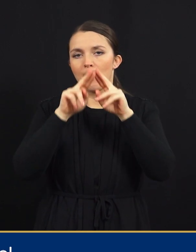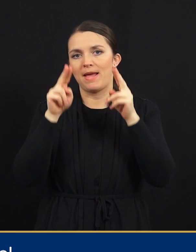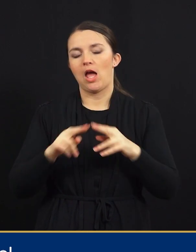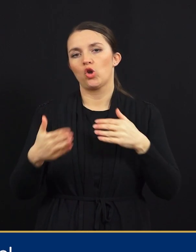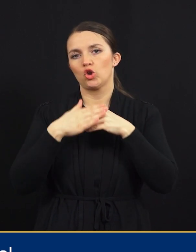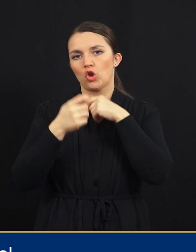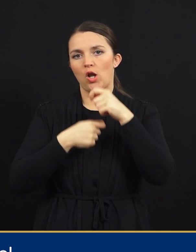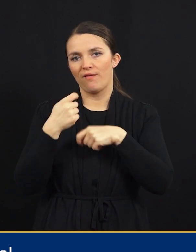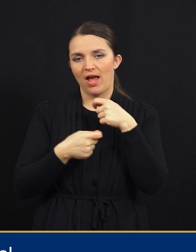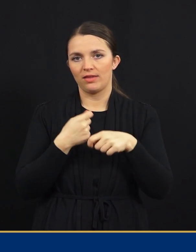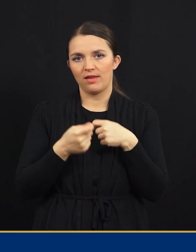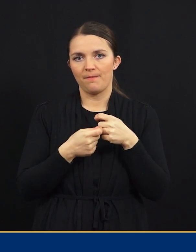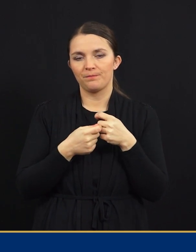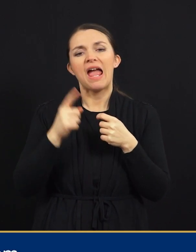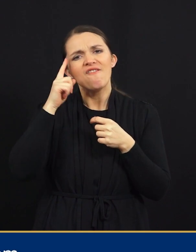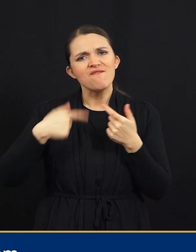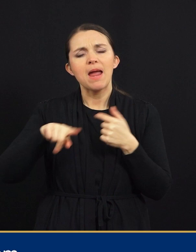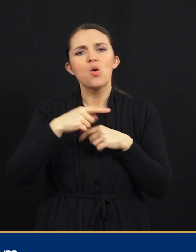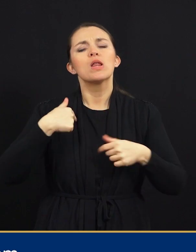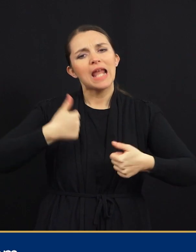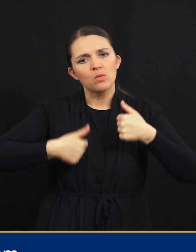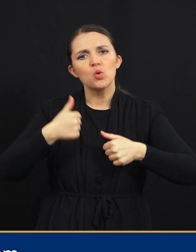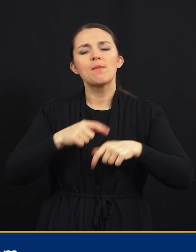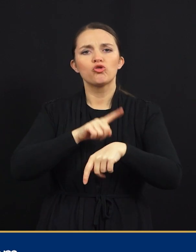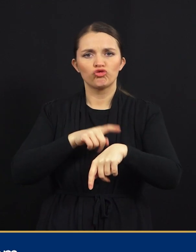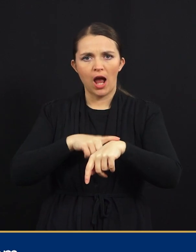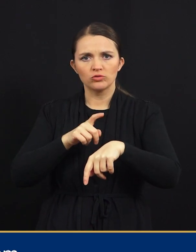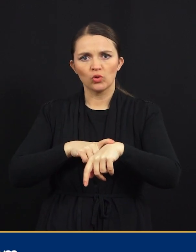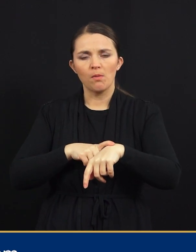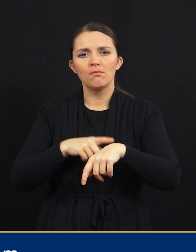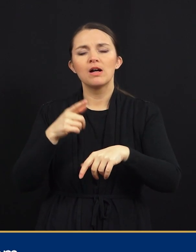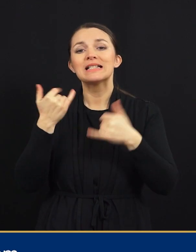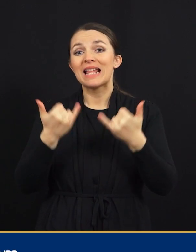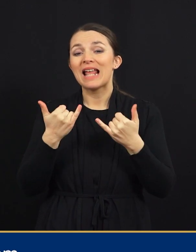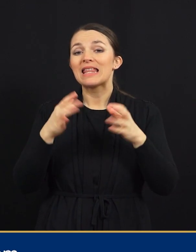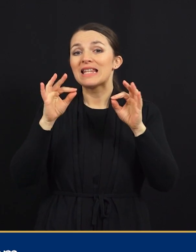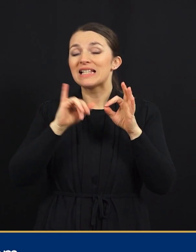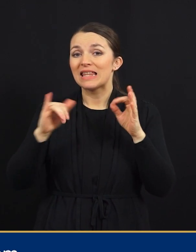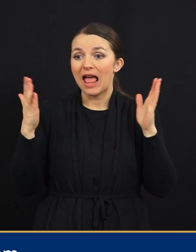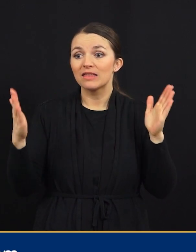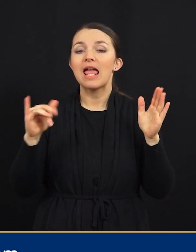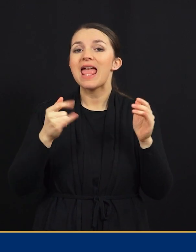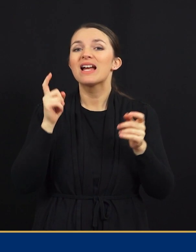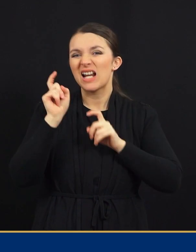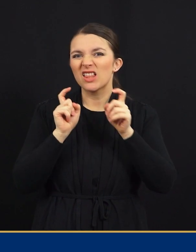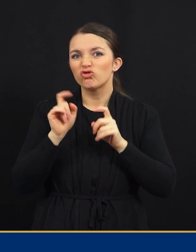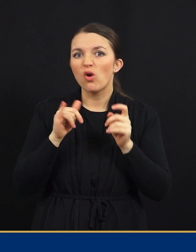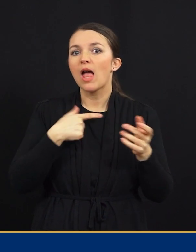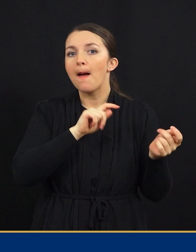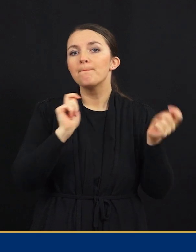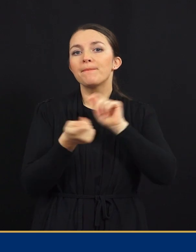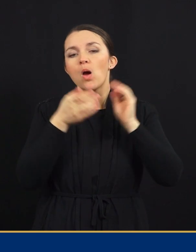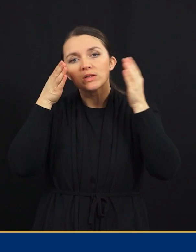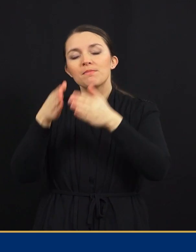mednarodno sodelovanje. Vemo, da tekmujemo s časom in sedanje desetletje je kritično, da